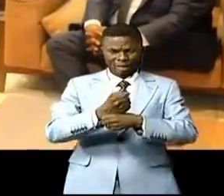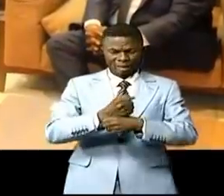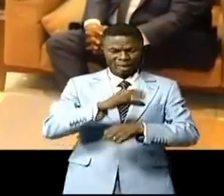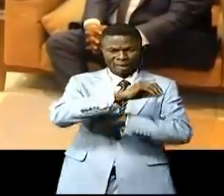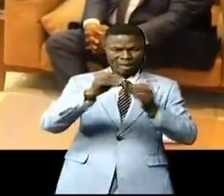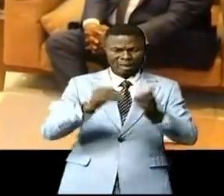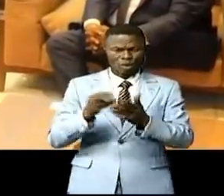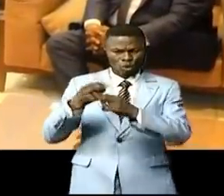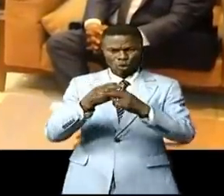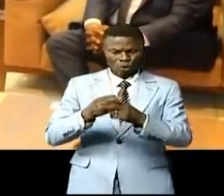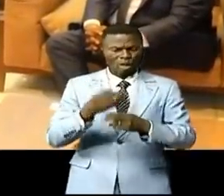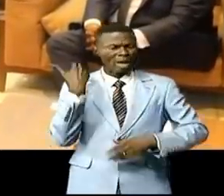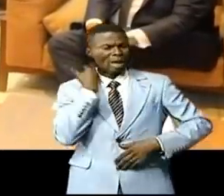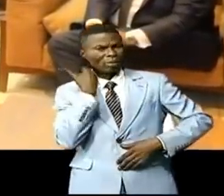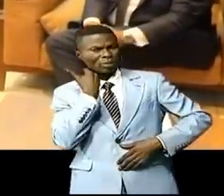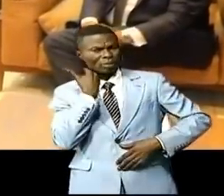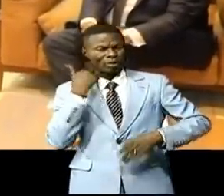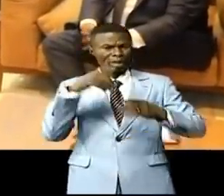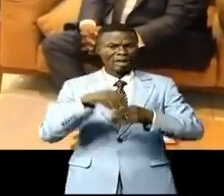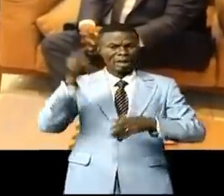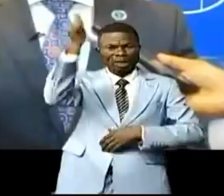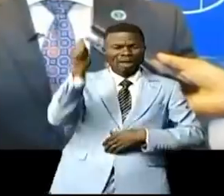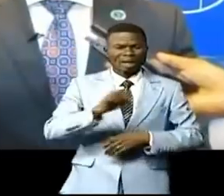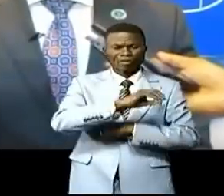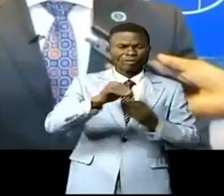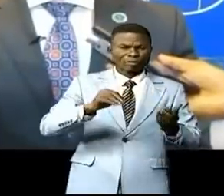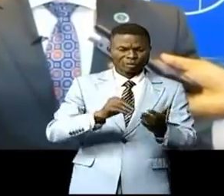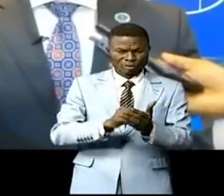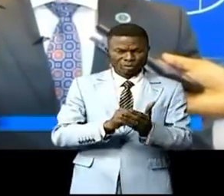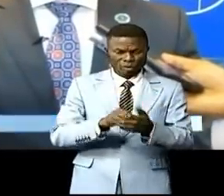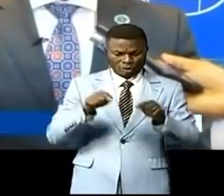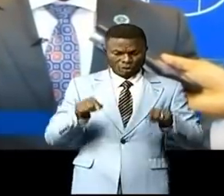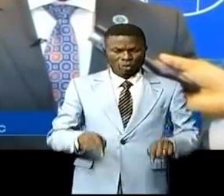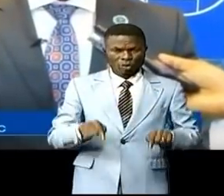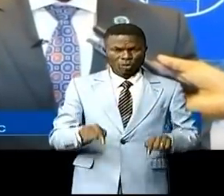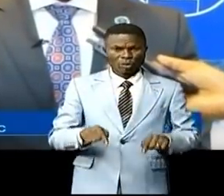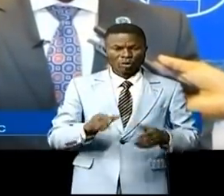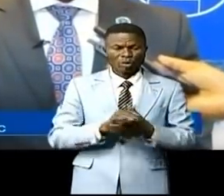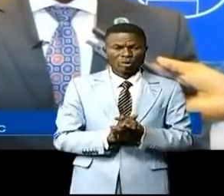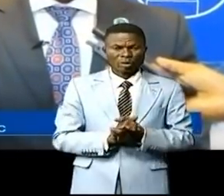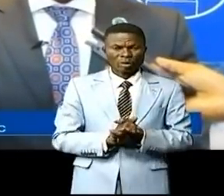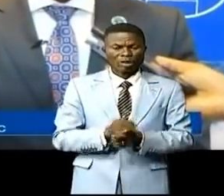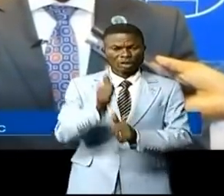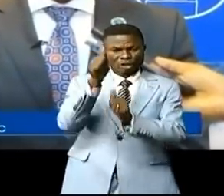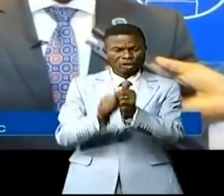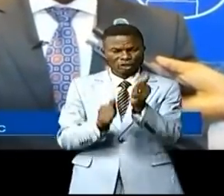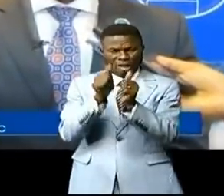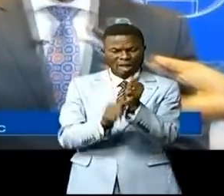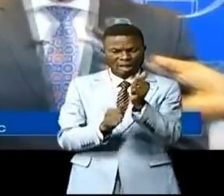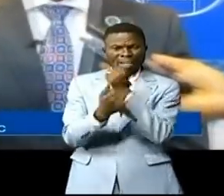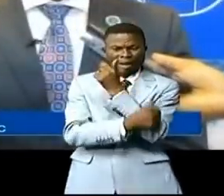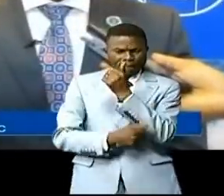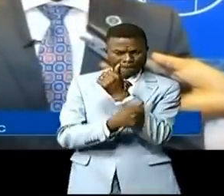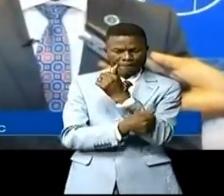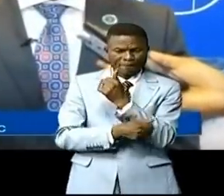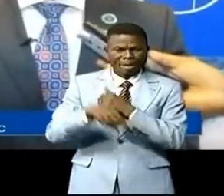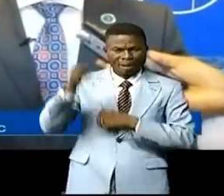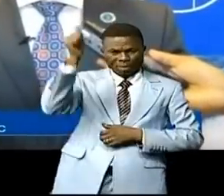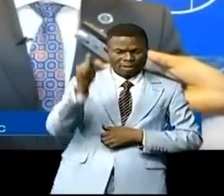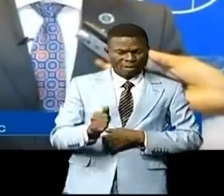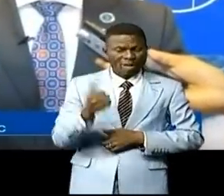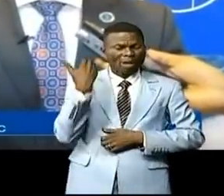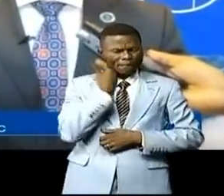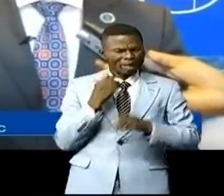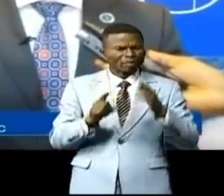de contrôle de maladies en Afrique centrale. Et aujourd'hui, chaque État de la région traite sa maladie